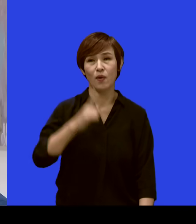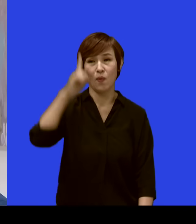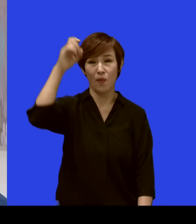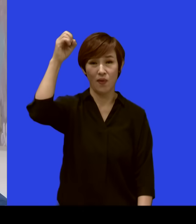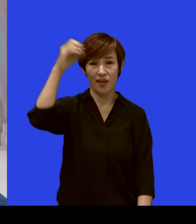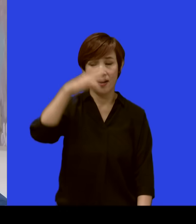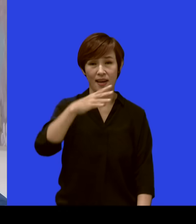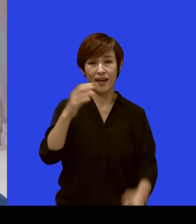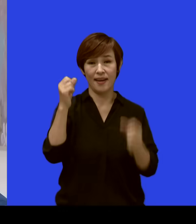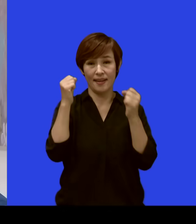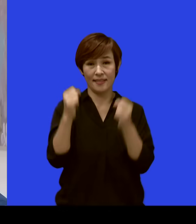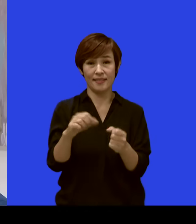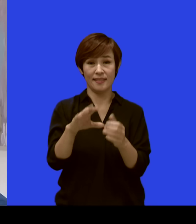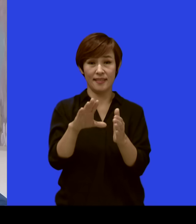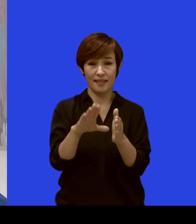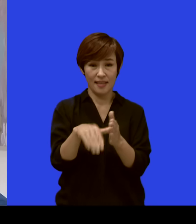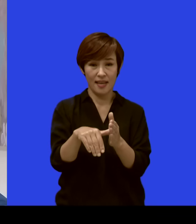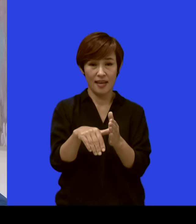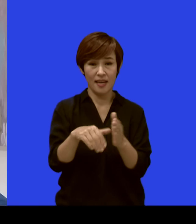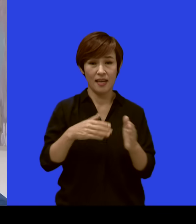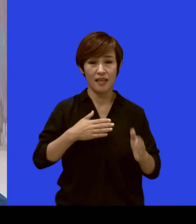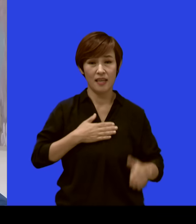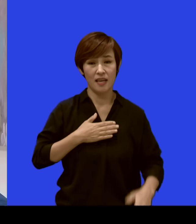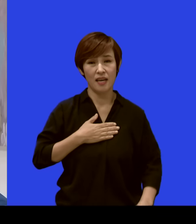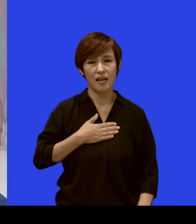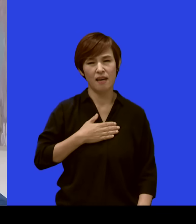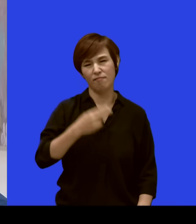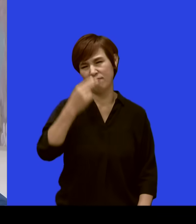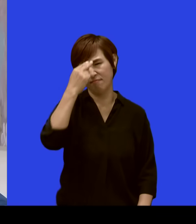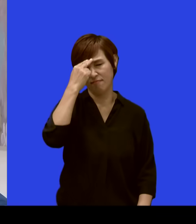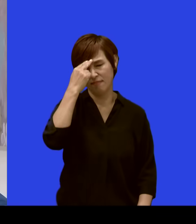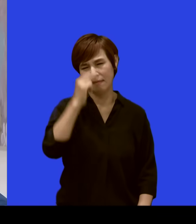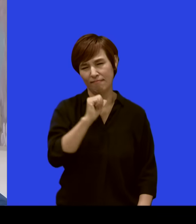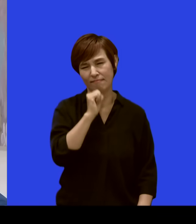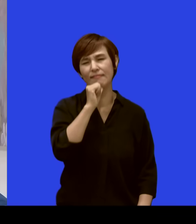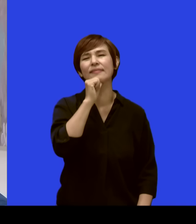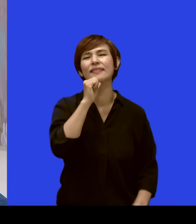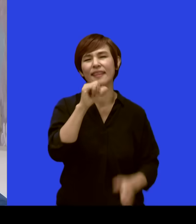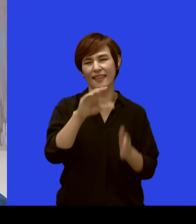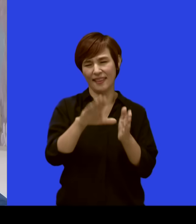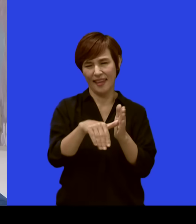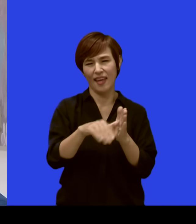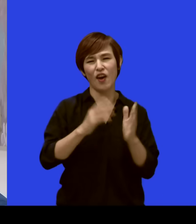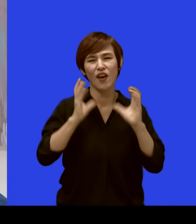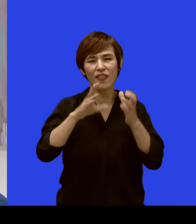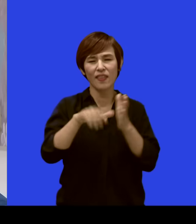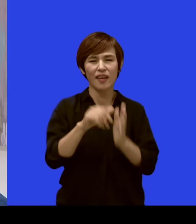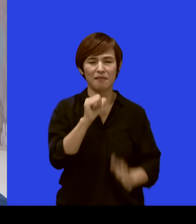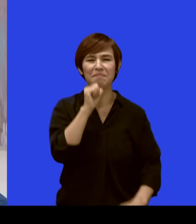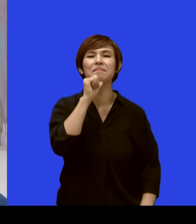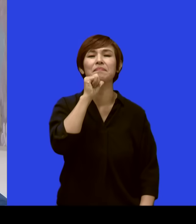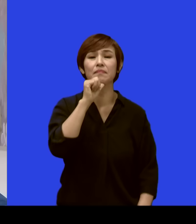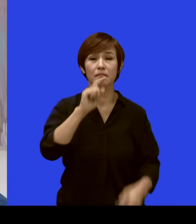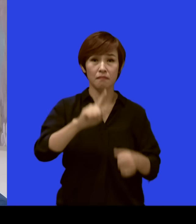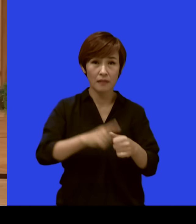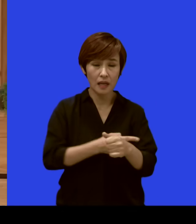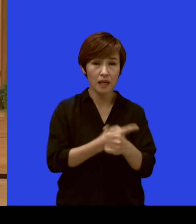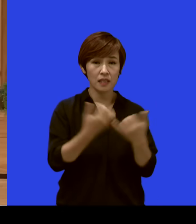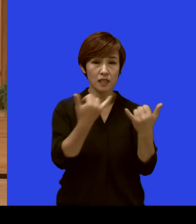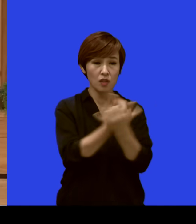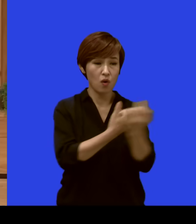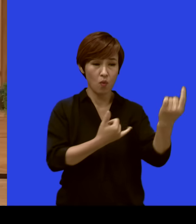때 저희 집이 사실 좀 어려웠습니다. 교회가 어려웠고 집안이 어려우니까 친척들도 잘 안